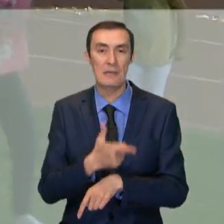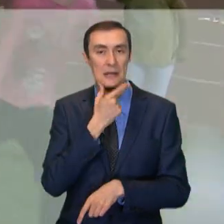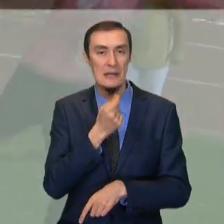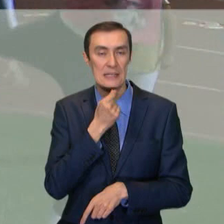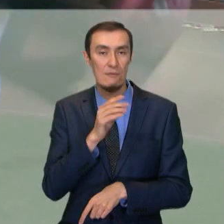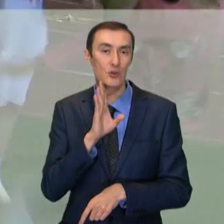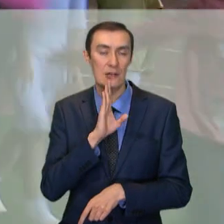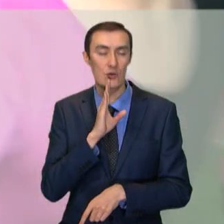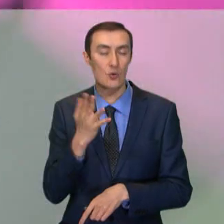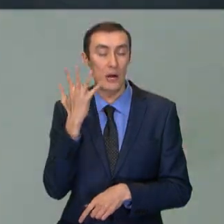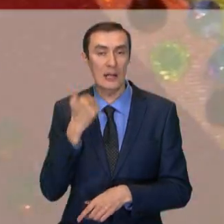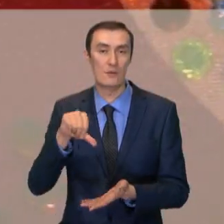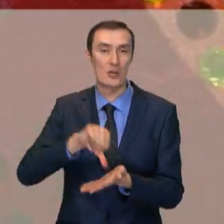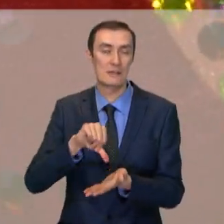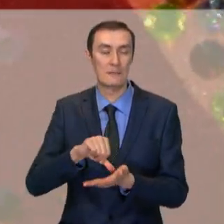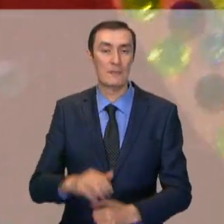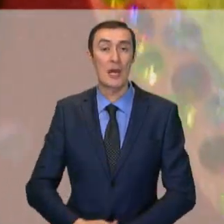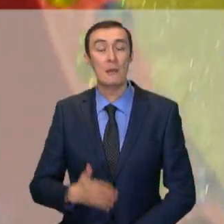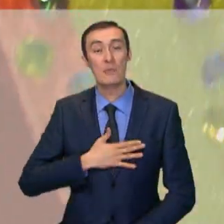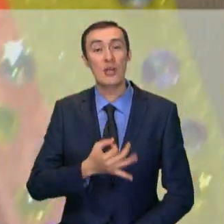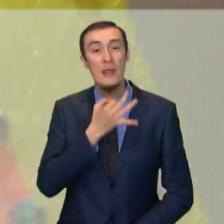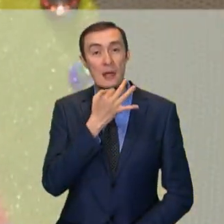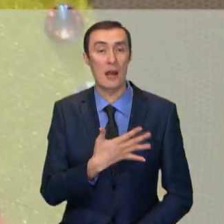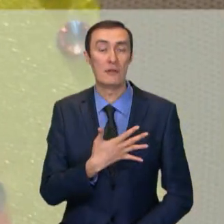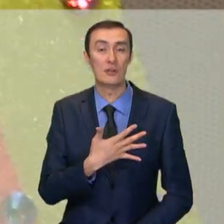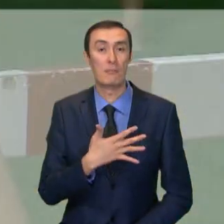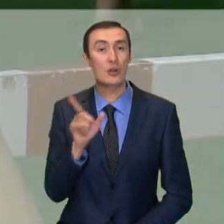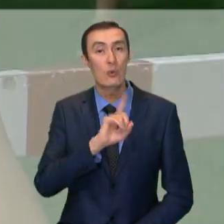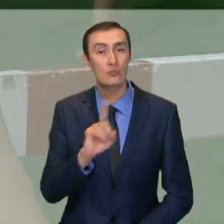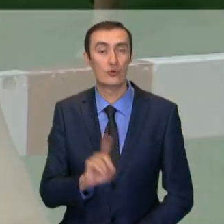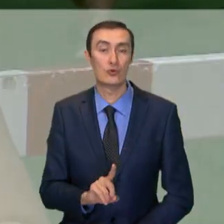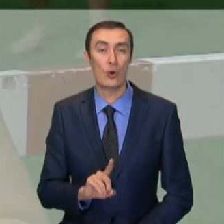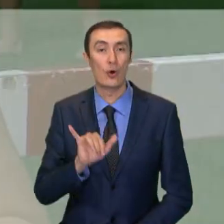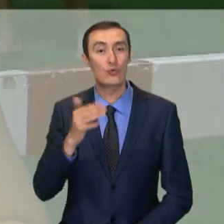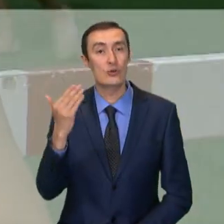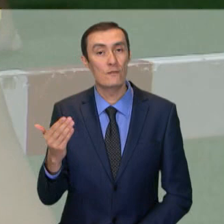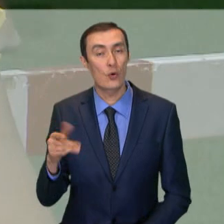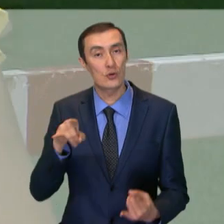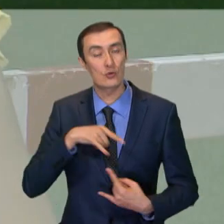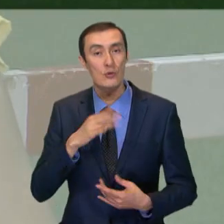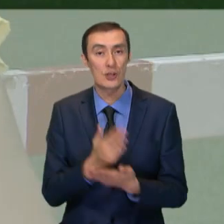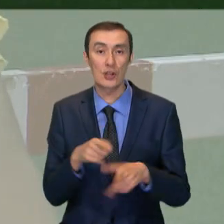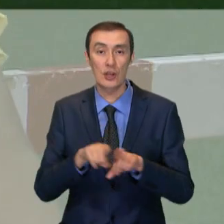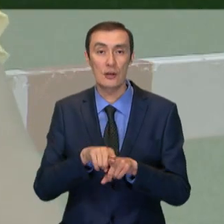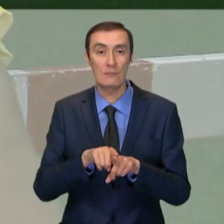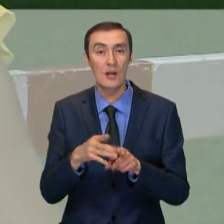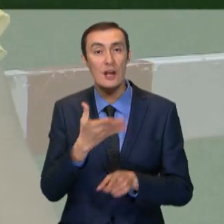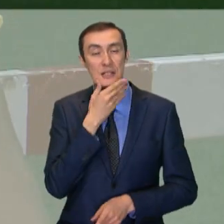девочку, когда она выходит на площадку. Мне нравится, потому что у него есть такие